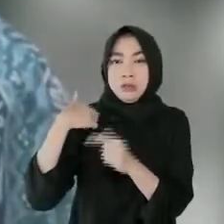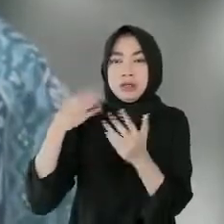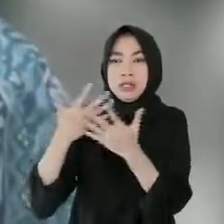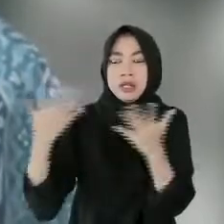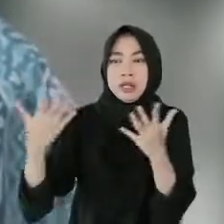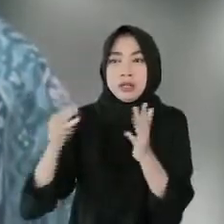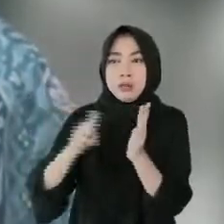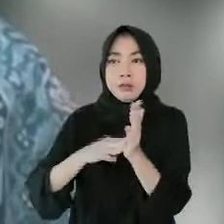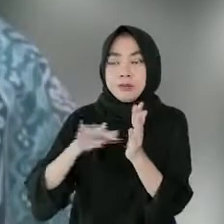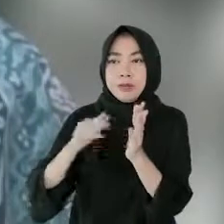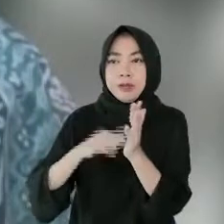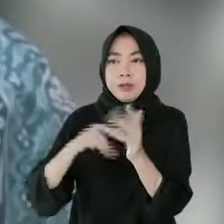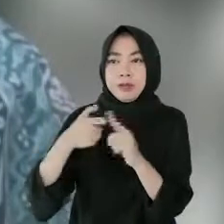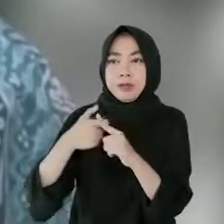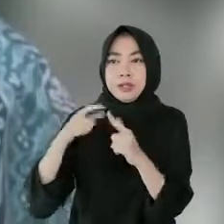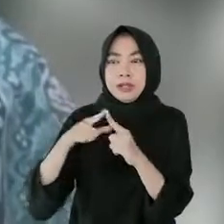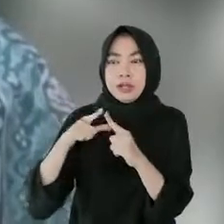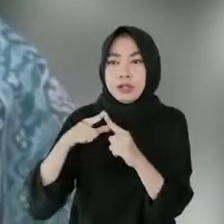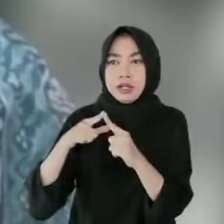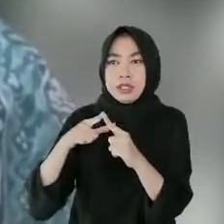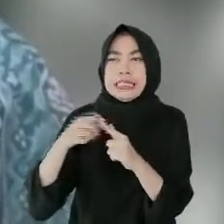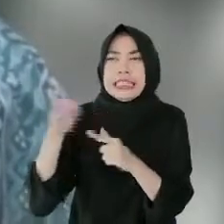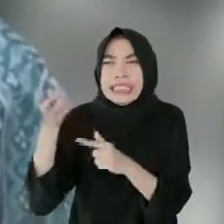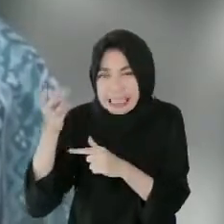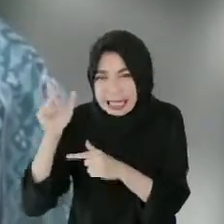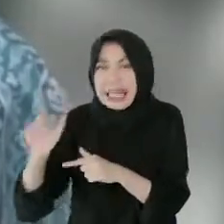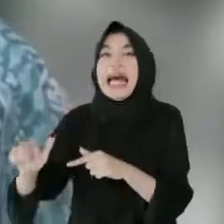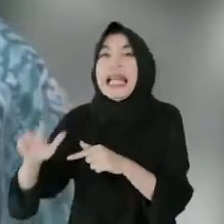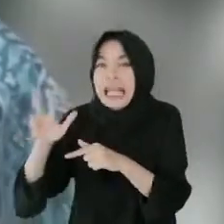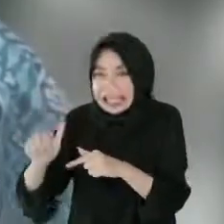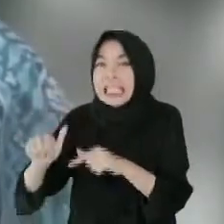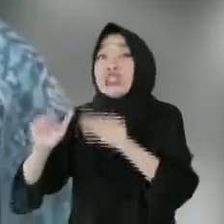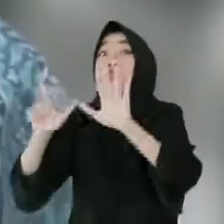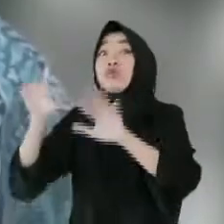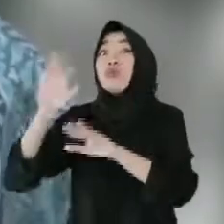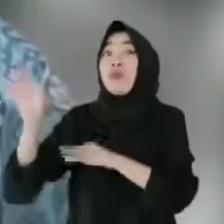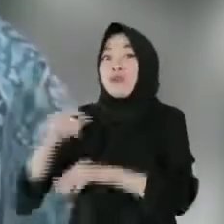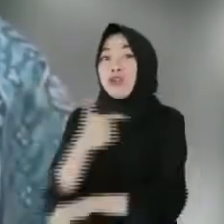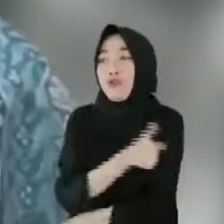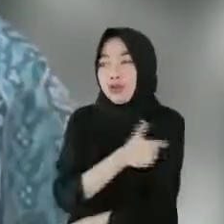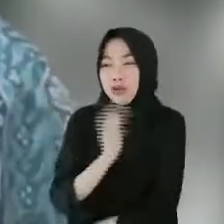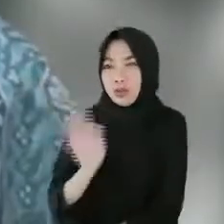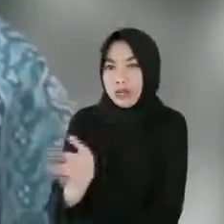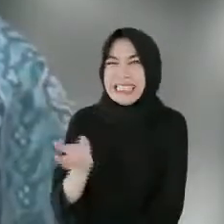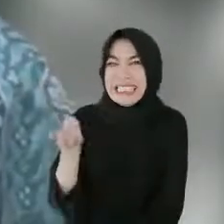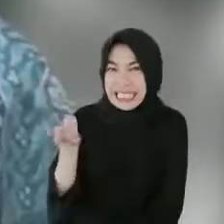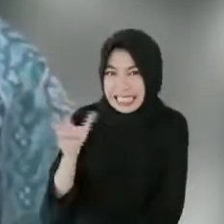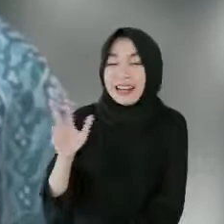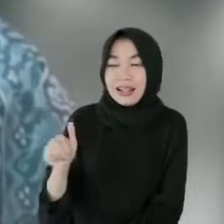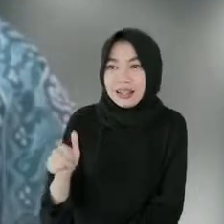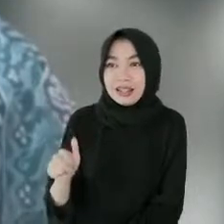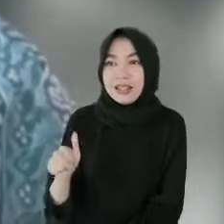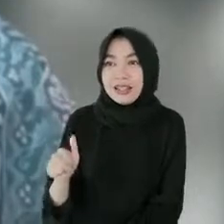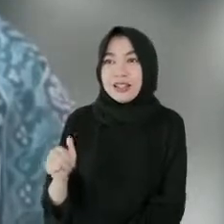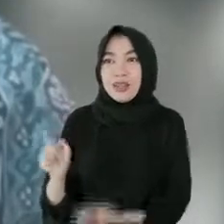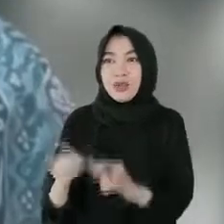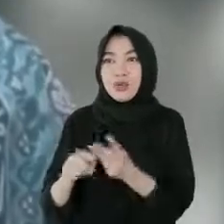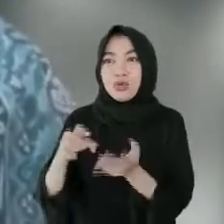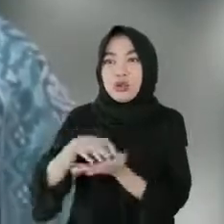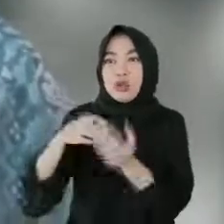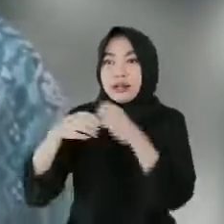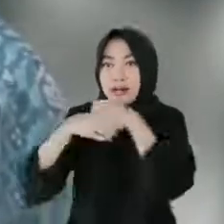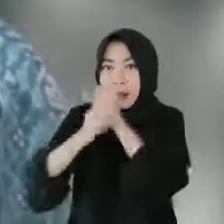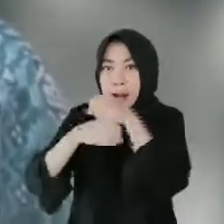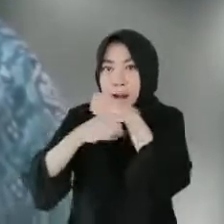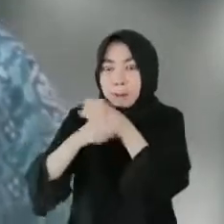itu sudah akan mencapai tujuhpuluh persen baik termasuk kelengkapan live yang tadi sempat di